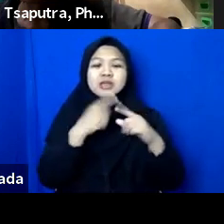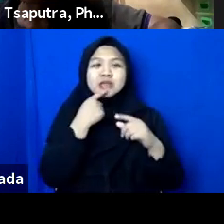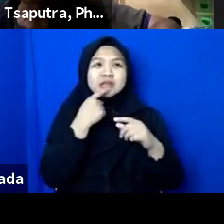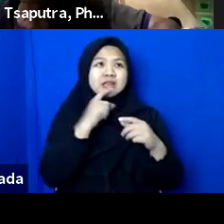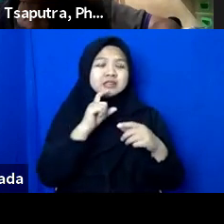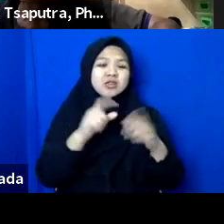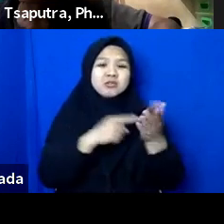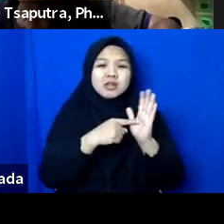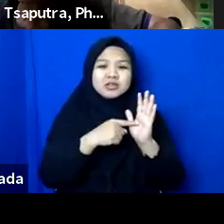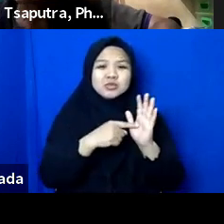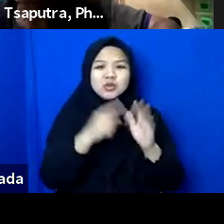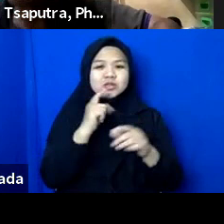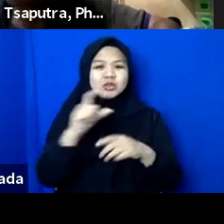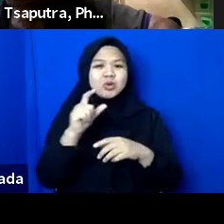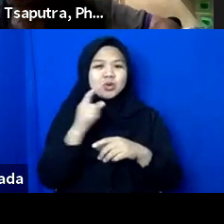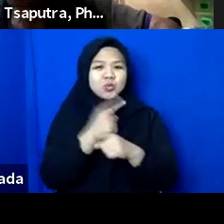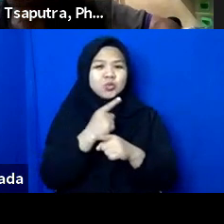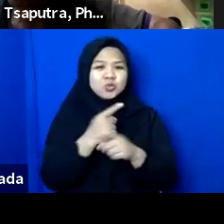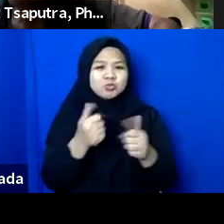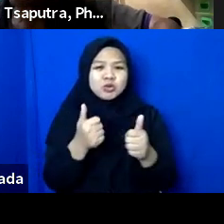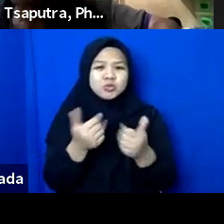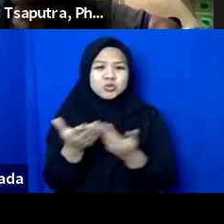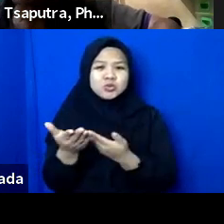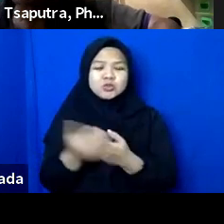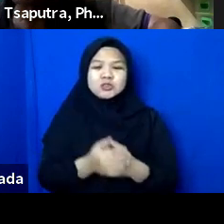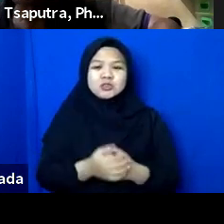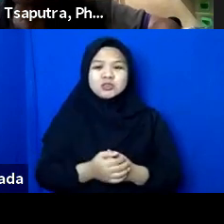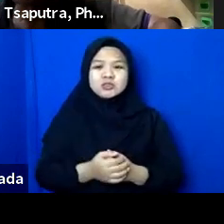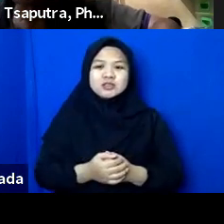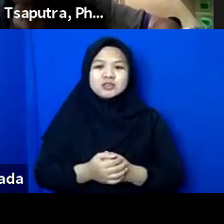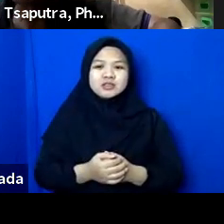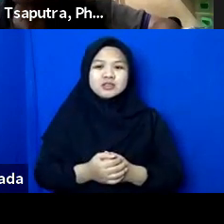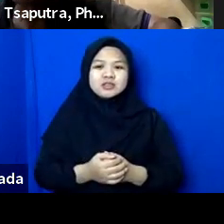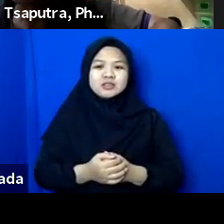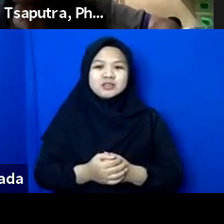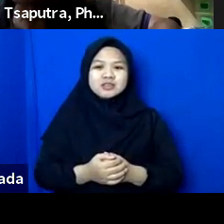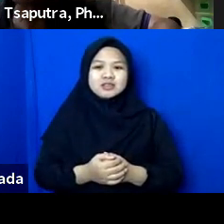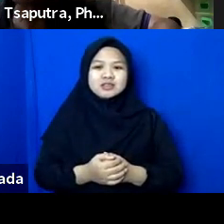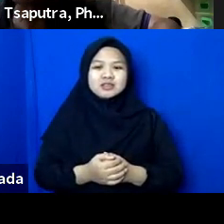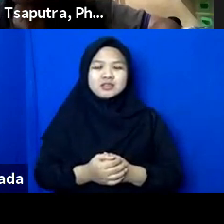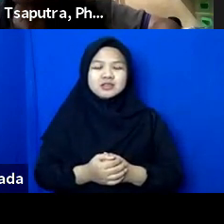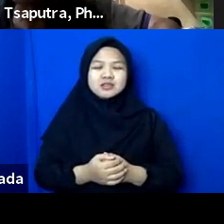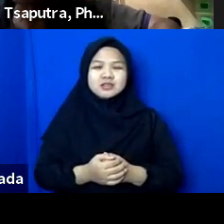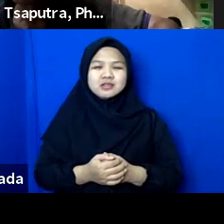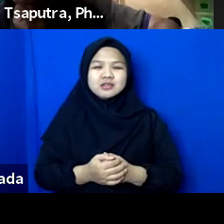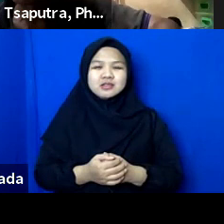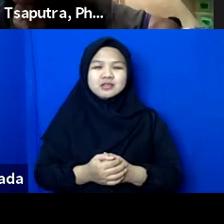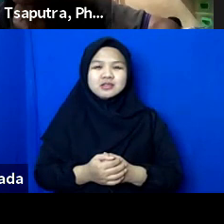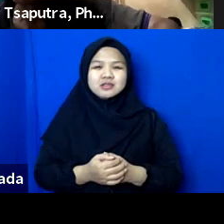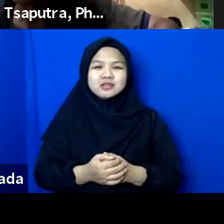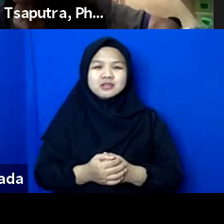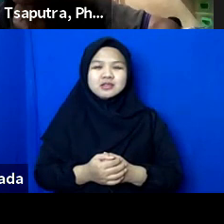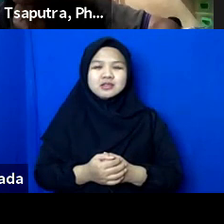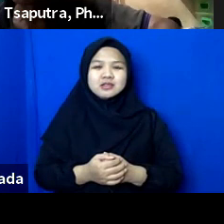calon-calon gua bagus sekali Oh ya untuk Facebook tapi tetep cinta